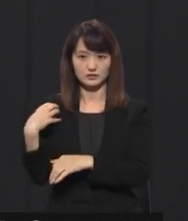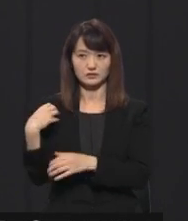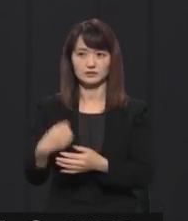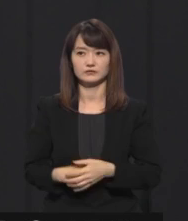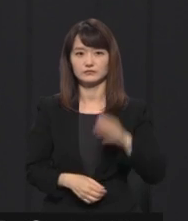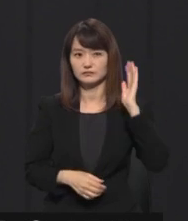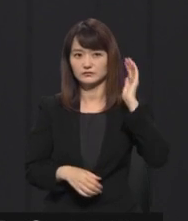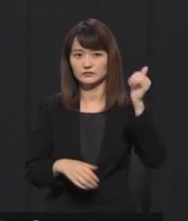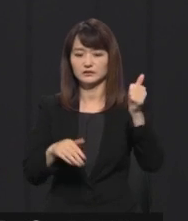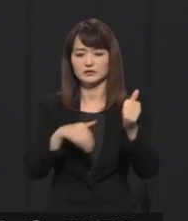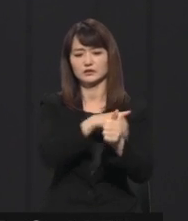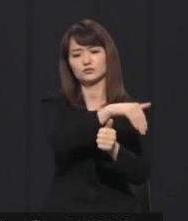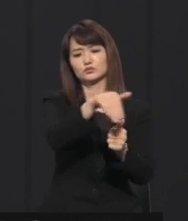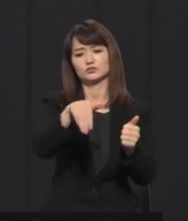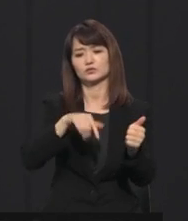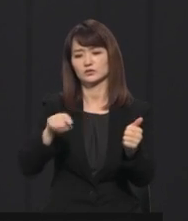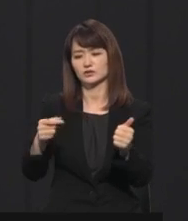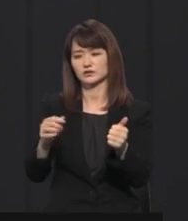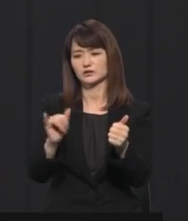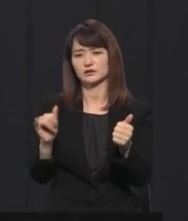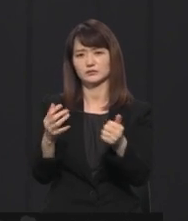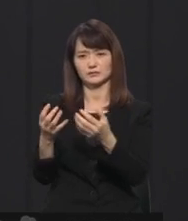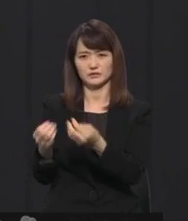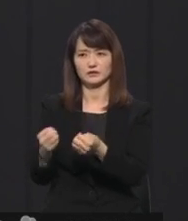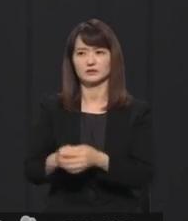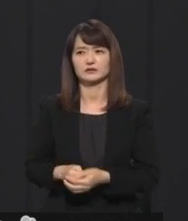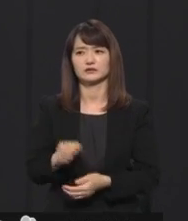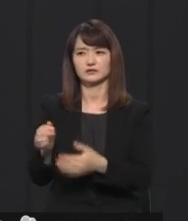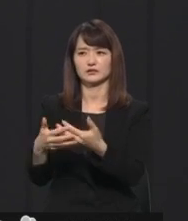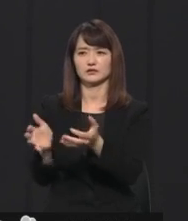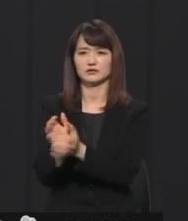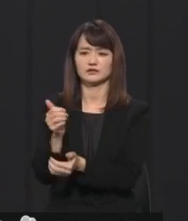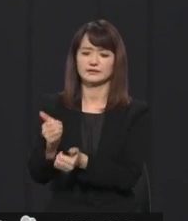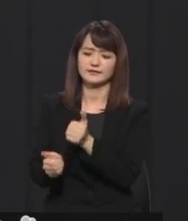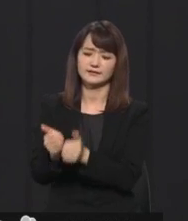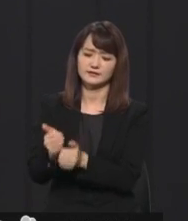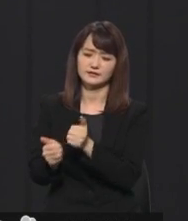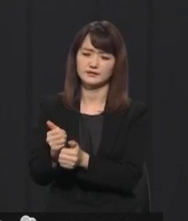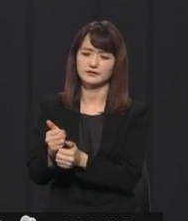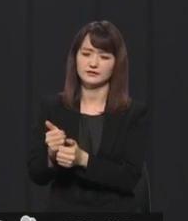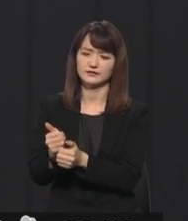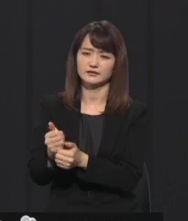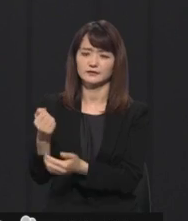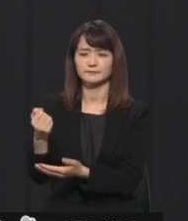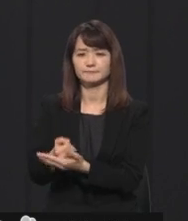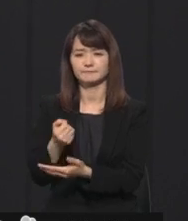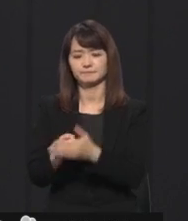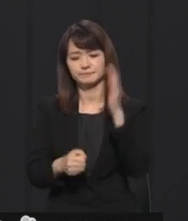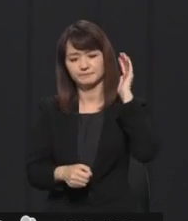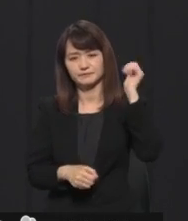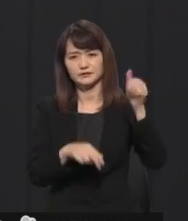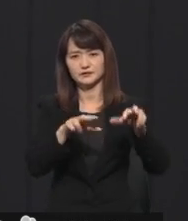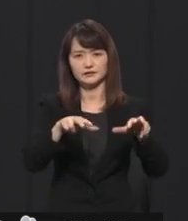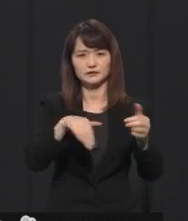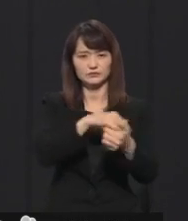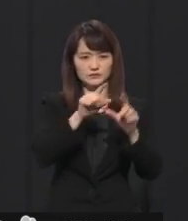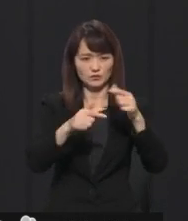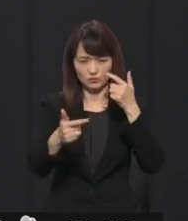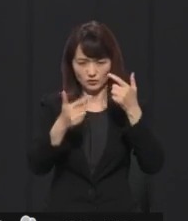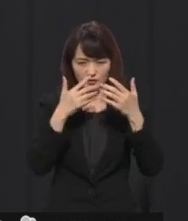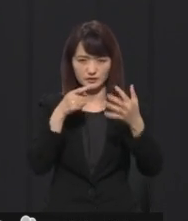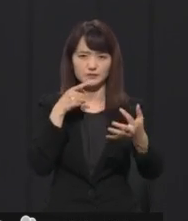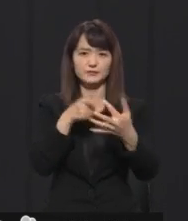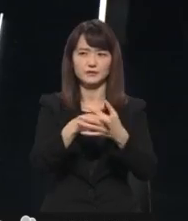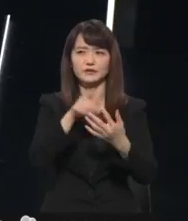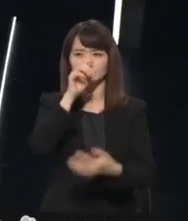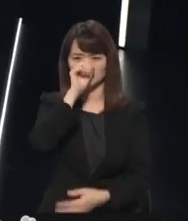이런 분들이 더 많다 보니깐 지금 계속해서 여당의 내용이 이어지는 것 같은데 져 안타깝게 생각하고요 대통령께서도 현실을 좀 즉시 해주셨으면 좋겠습니다